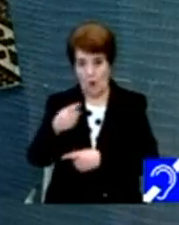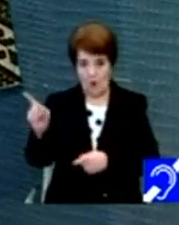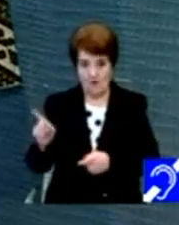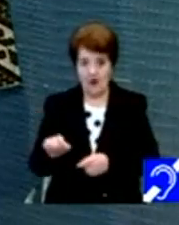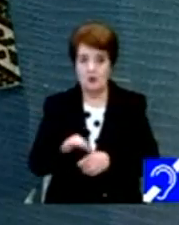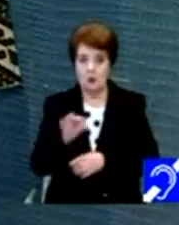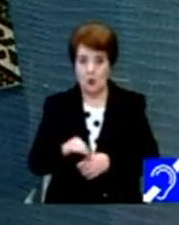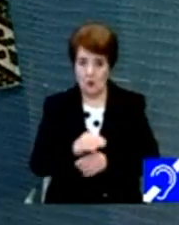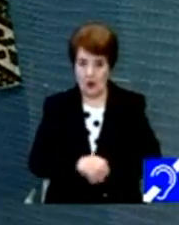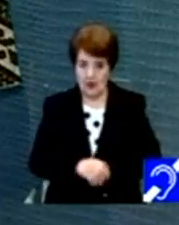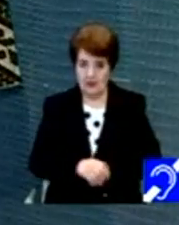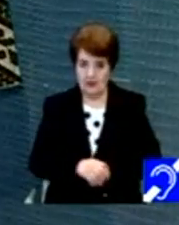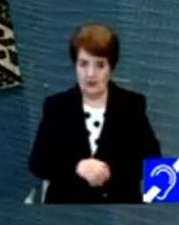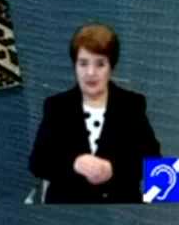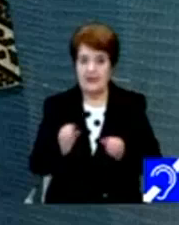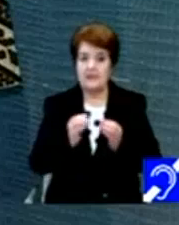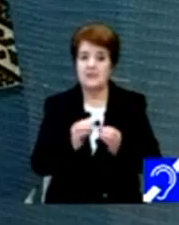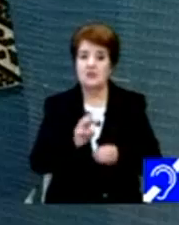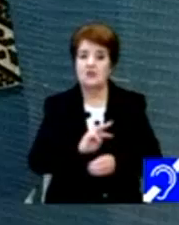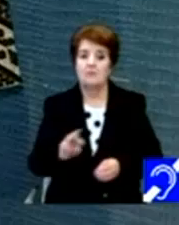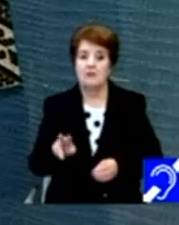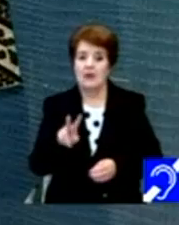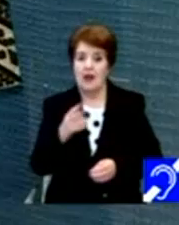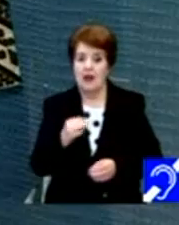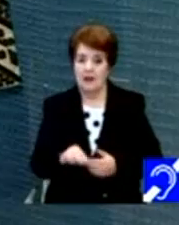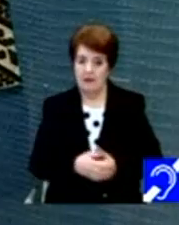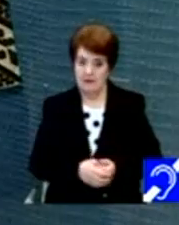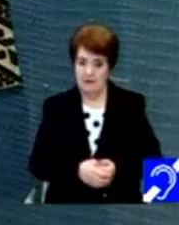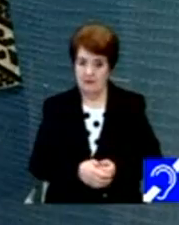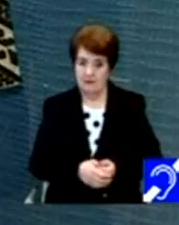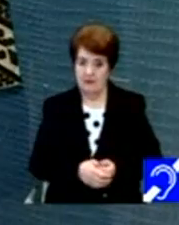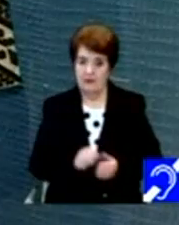ți-o coase, ea costă peste 10.000 de lei.